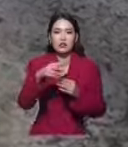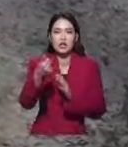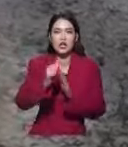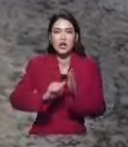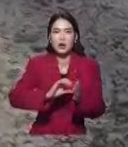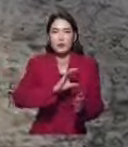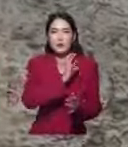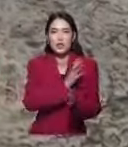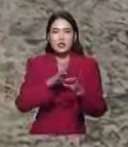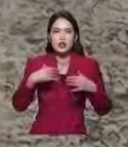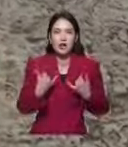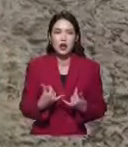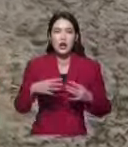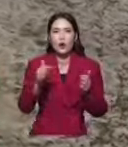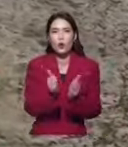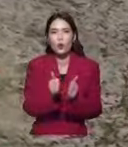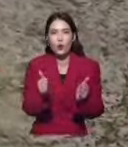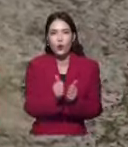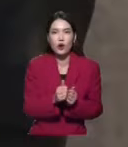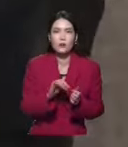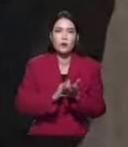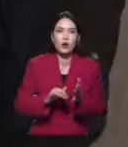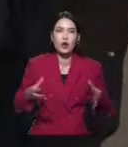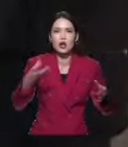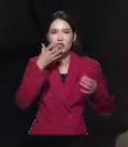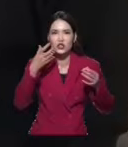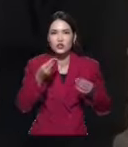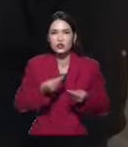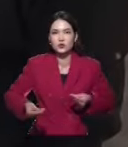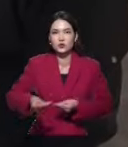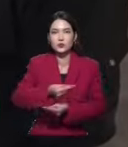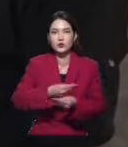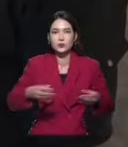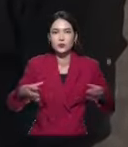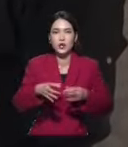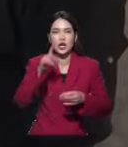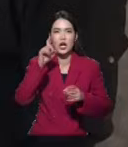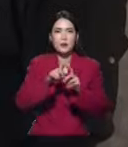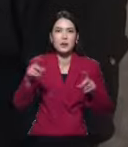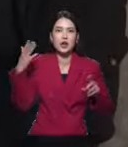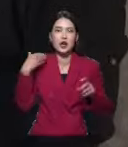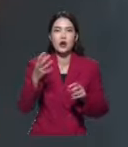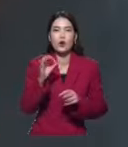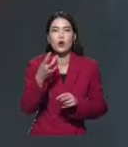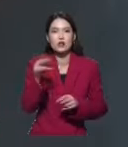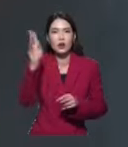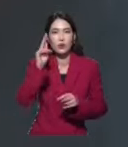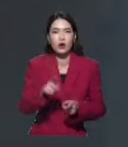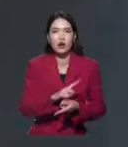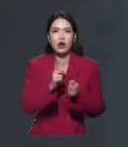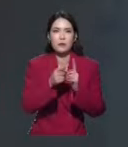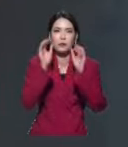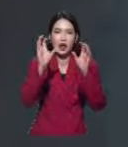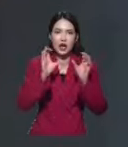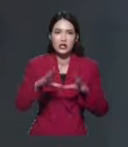жағдайға қалған отбасыға қазір көрші көлем оралдықтар болып, жылу жинап жатыр. Ал мектеп басшылығы балаларын онлайн оқуға ауыстырыпты. Заң бойынша